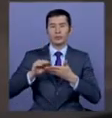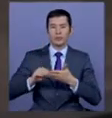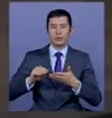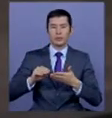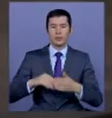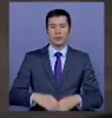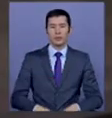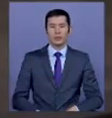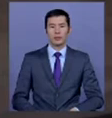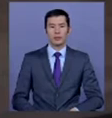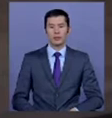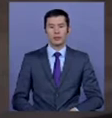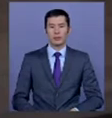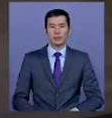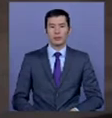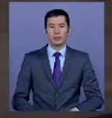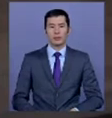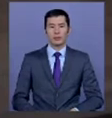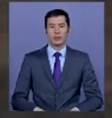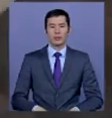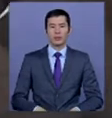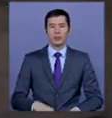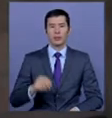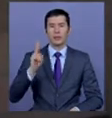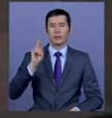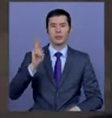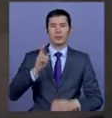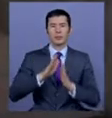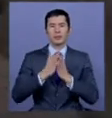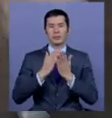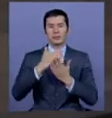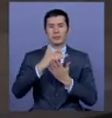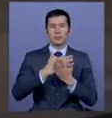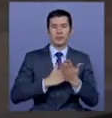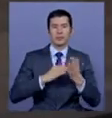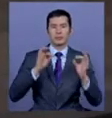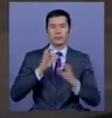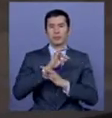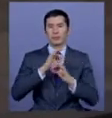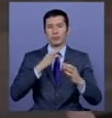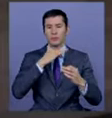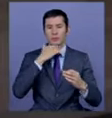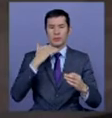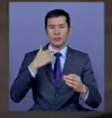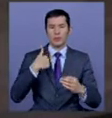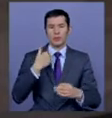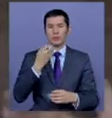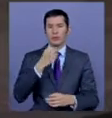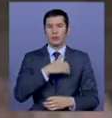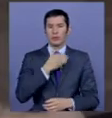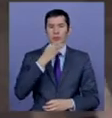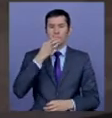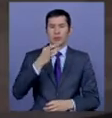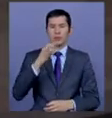да жанапа өлеңнен де тақпақ көп, үпеткенде самалы жел ұшып кетер бақпақ боп. Мен де айтайын деп едім,